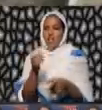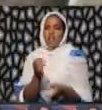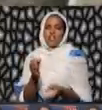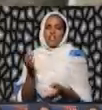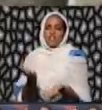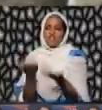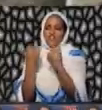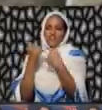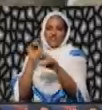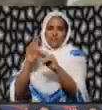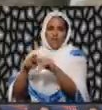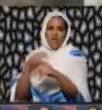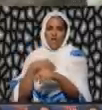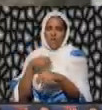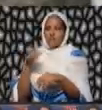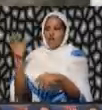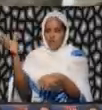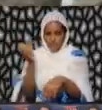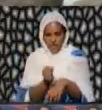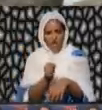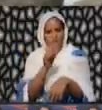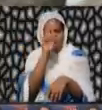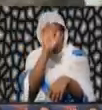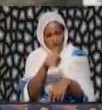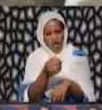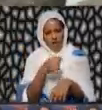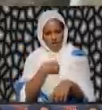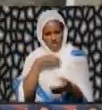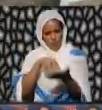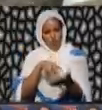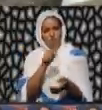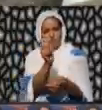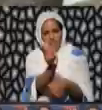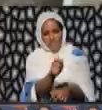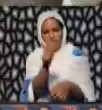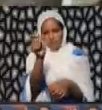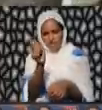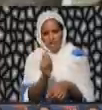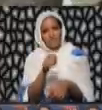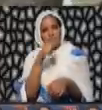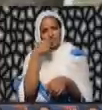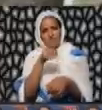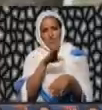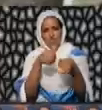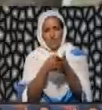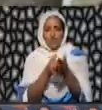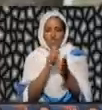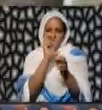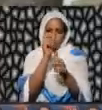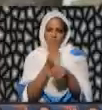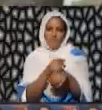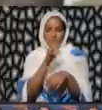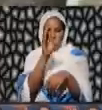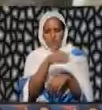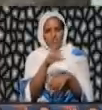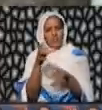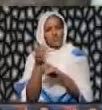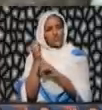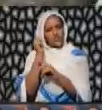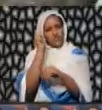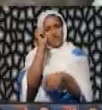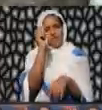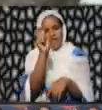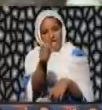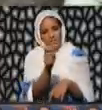ትርፍ መስቀል አስቀምጨ ከሄድኩ ያንን ይወስድና ሰዎች ሁሉ ይባርካል። ኑ ተሳለሙ እኔ እንትን ማለት አፉ ባይናገርም ግን መስቀሉን ይዞ